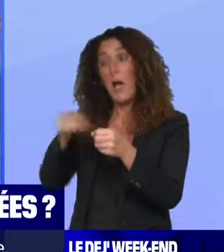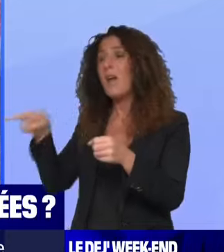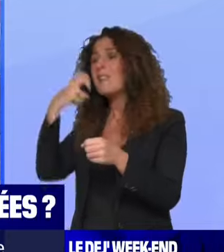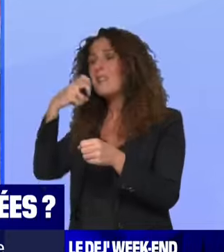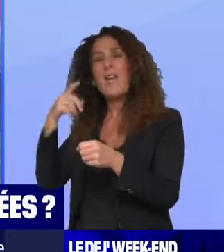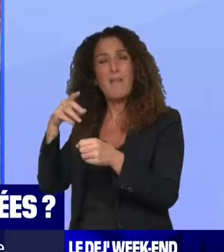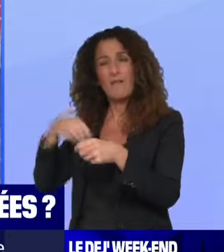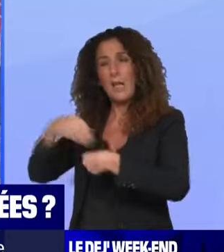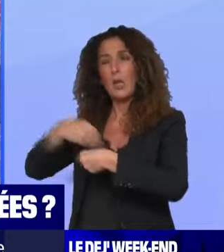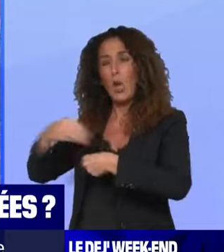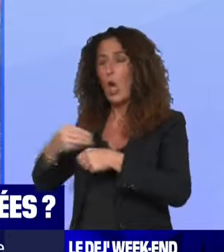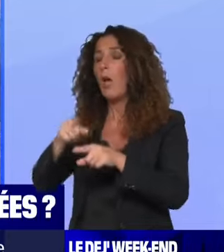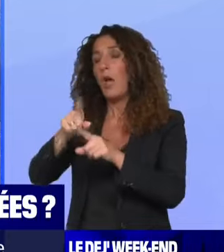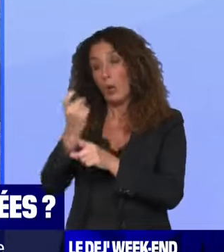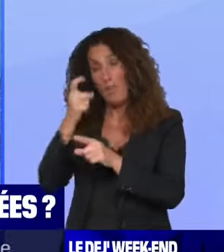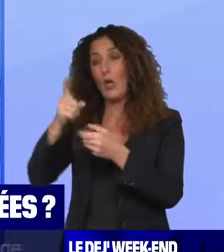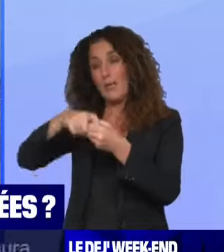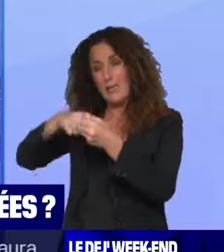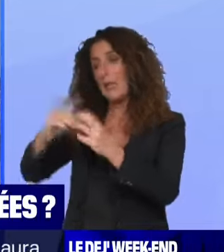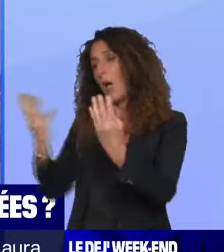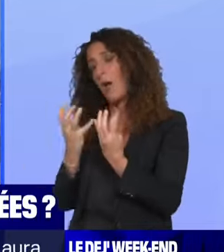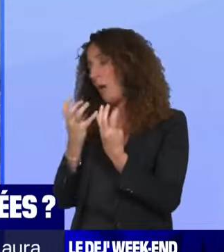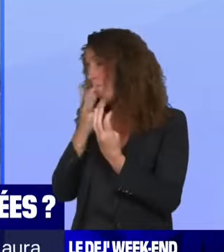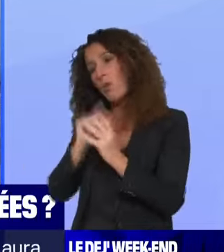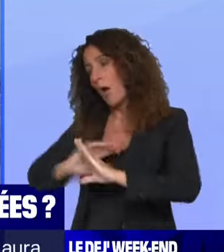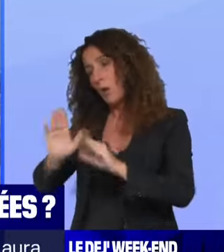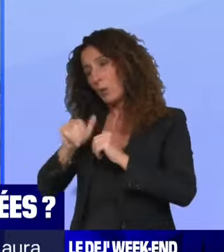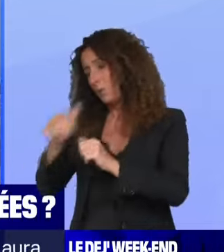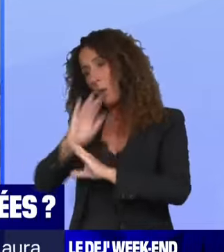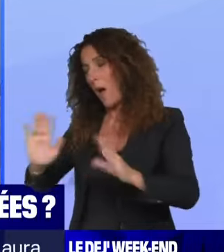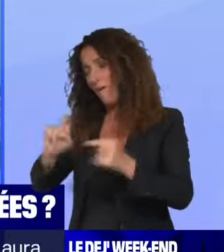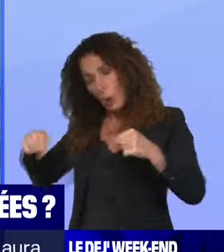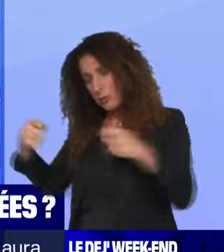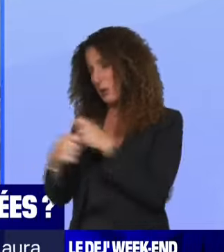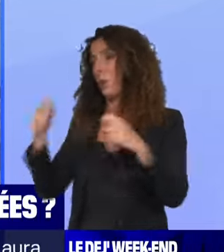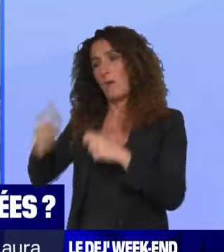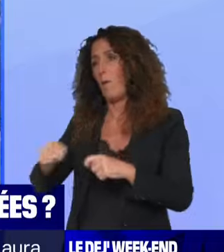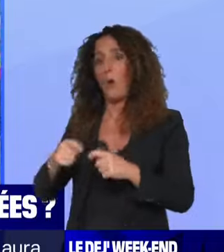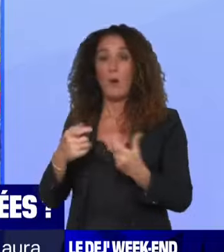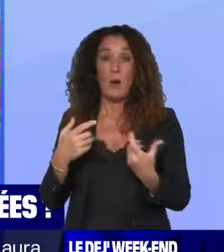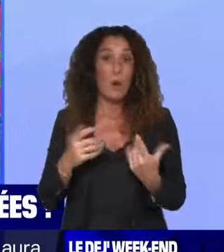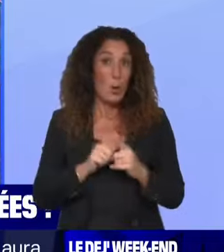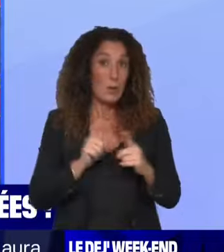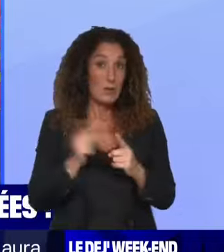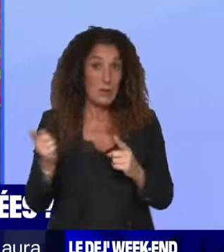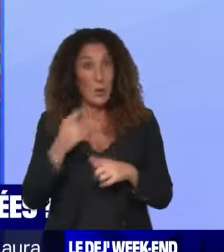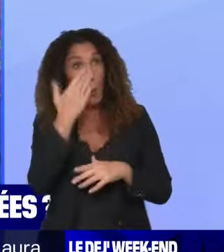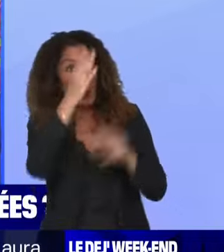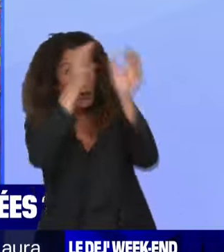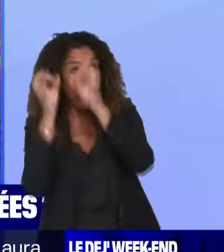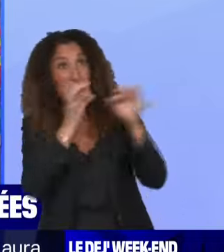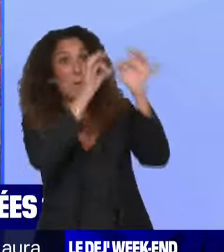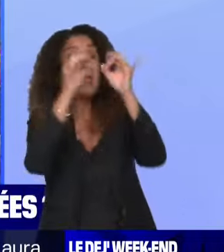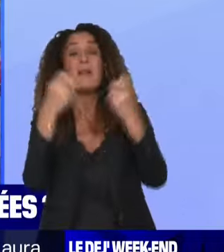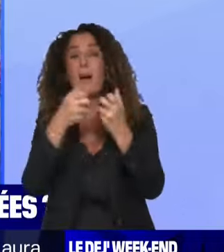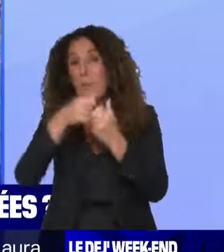sera plus possible. L'État avait aussi agité les législations d'autres pays, notamment l'Italie.